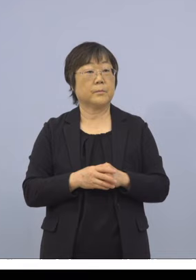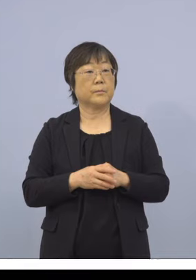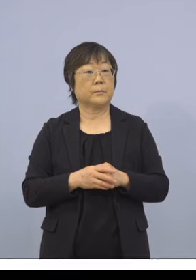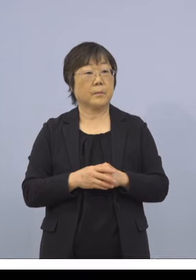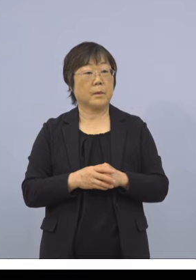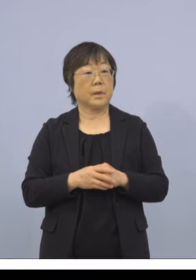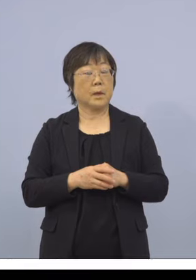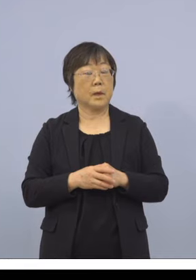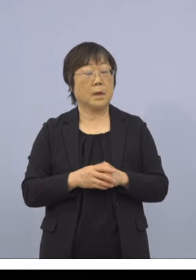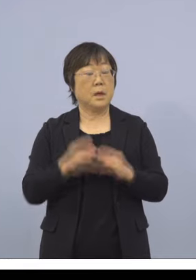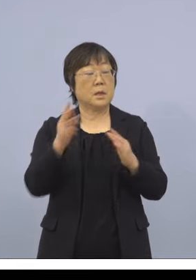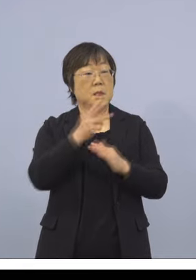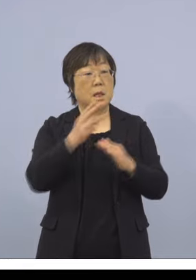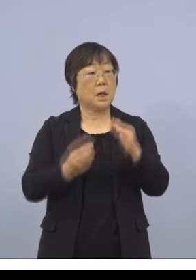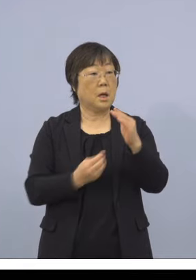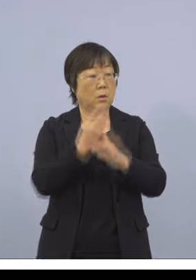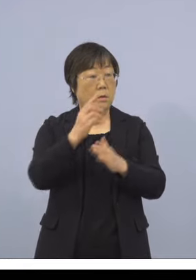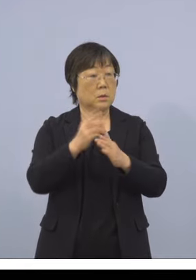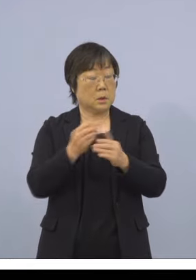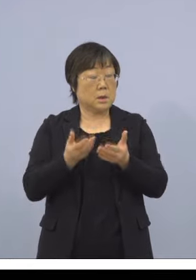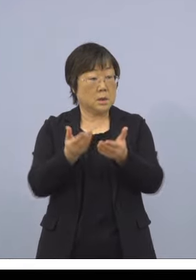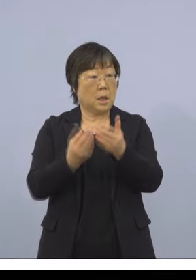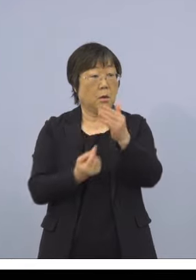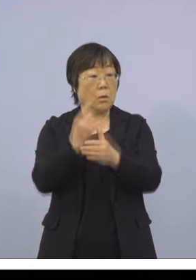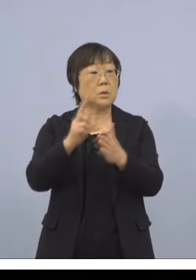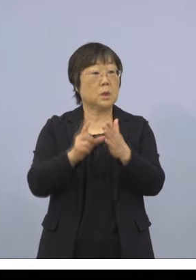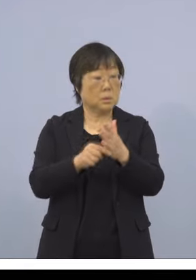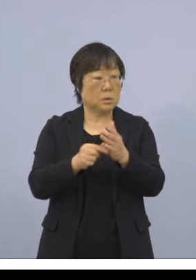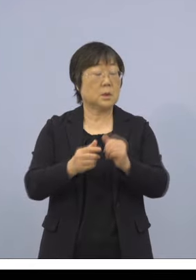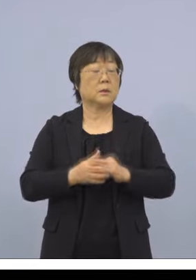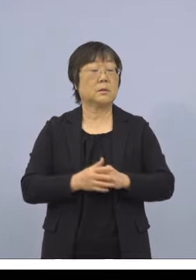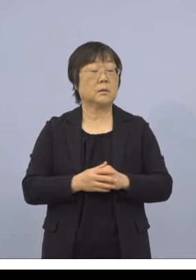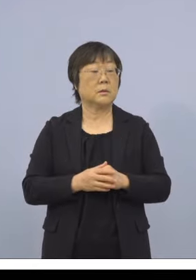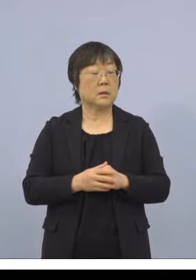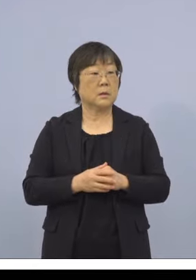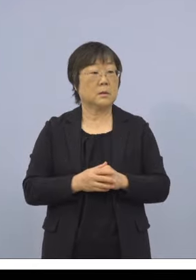発災震災がもし仮に起きた時にですね、